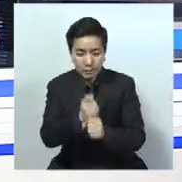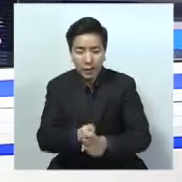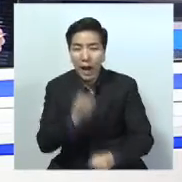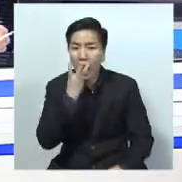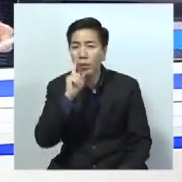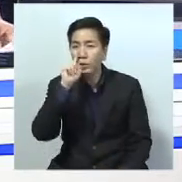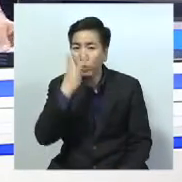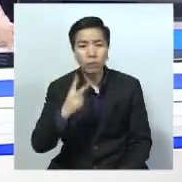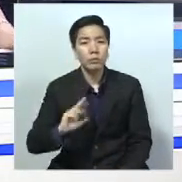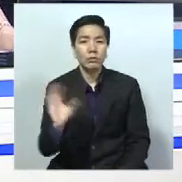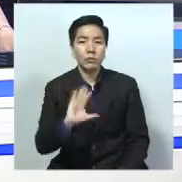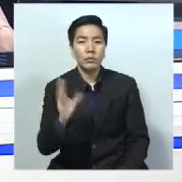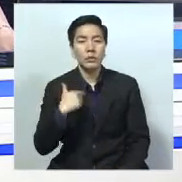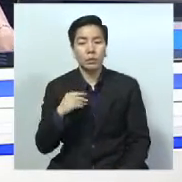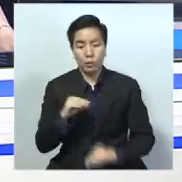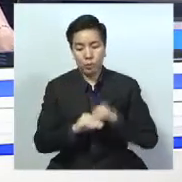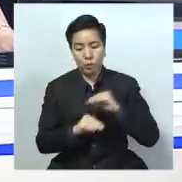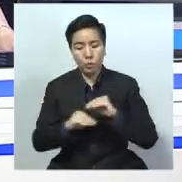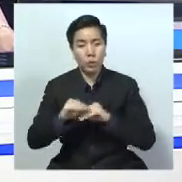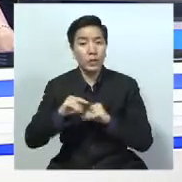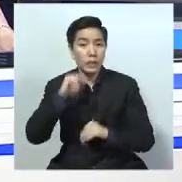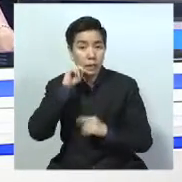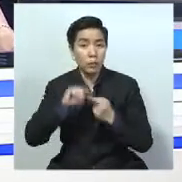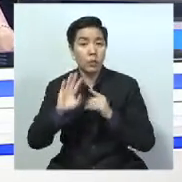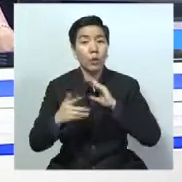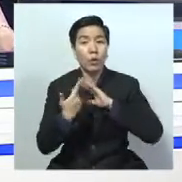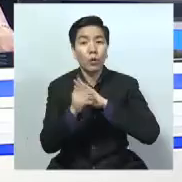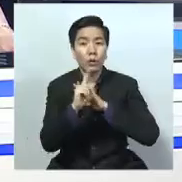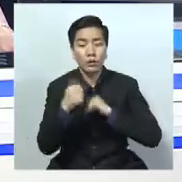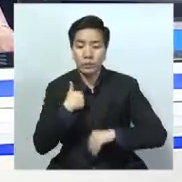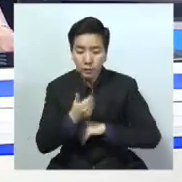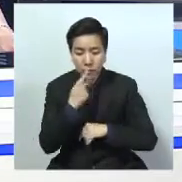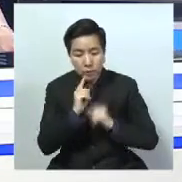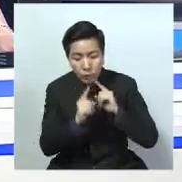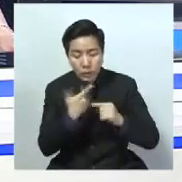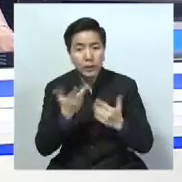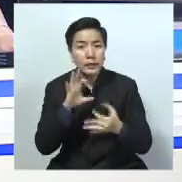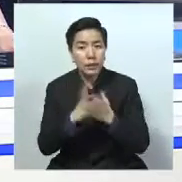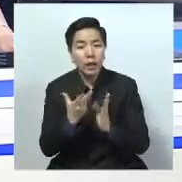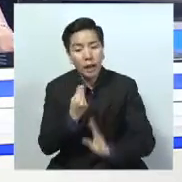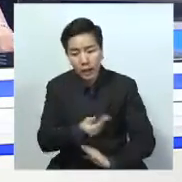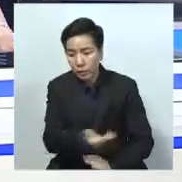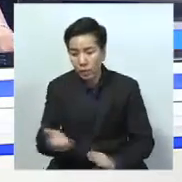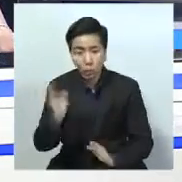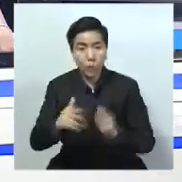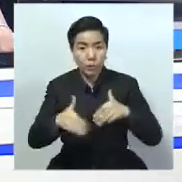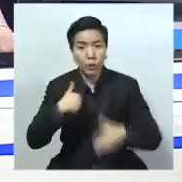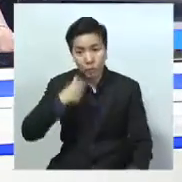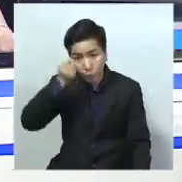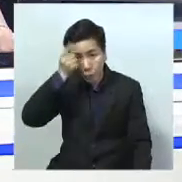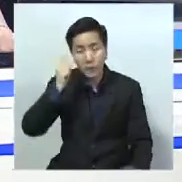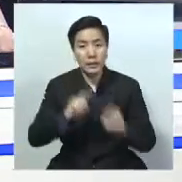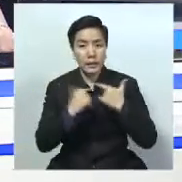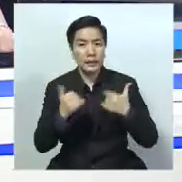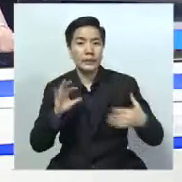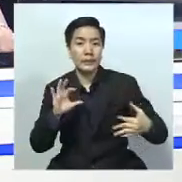การทำนาปลังโดยเจ้าหน้าที่ของโครงการชลประทานจังหวัดขอนแก่นได้ลงพื้นที่ไปค่ะเพื่อเป็นการสร้างความเข้าใจกับพี่น้องเกษตรก